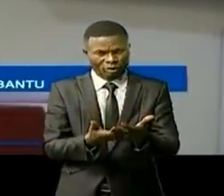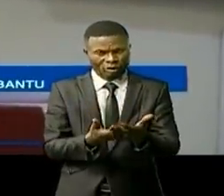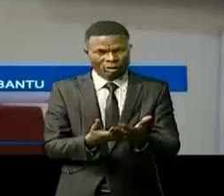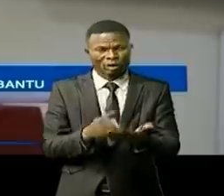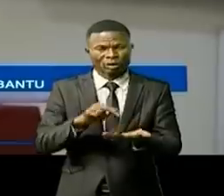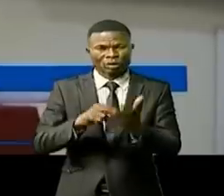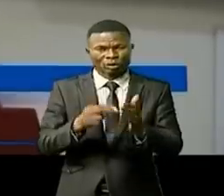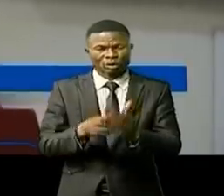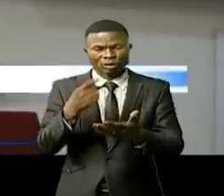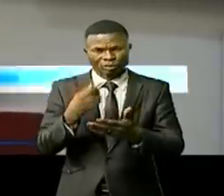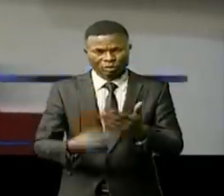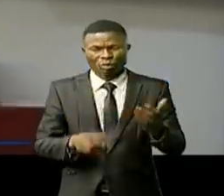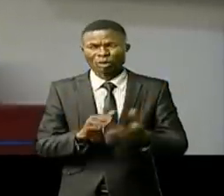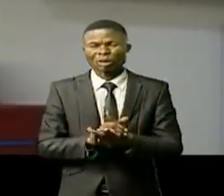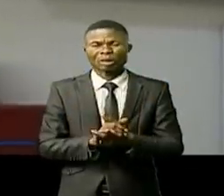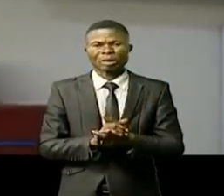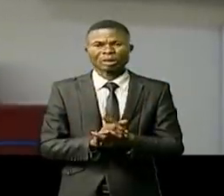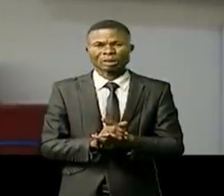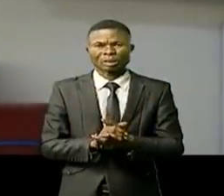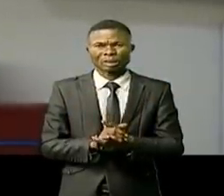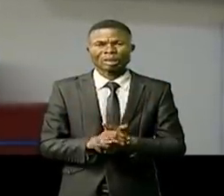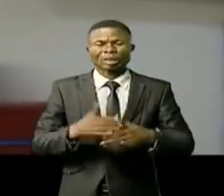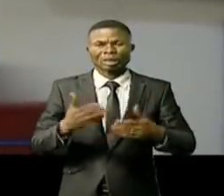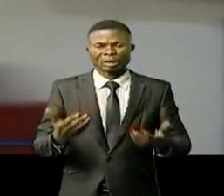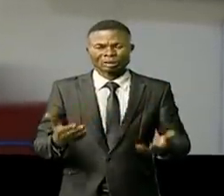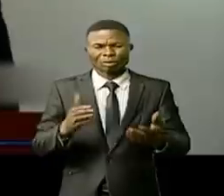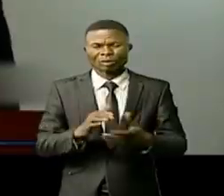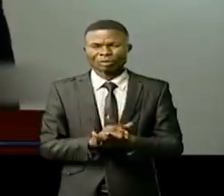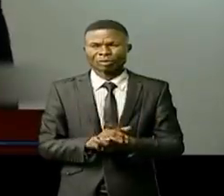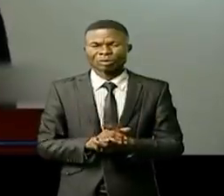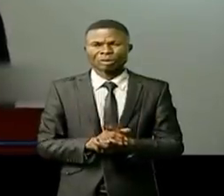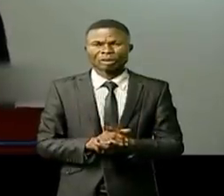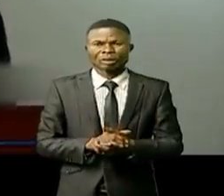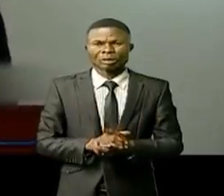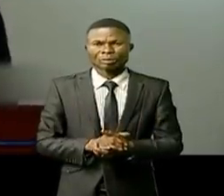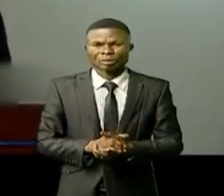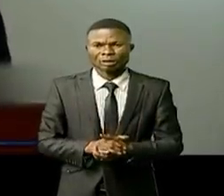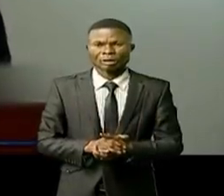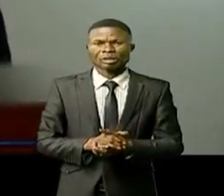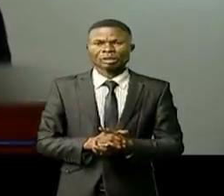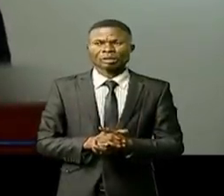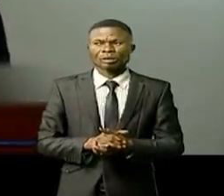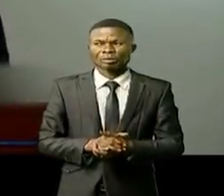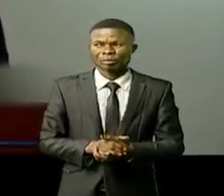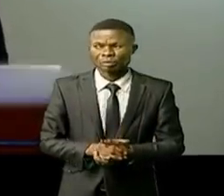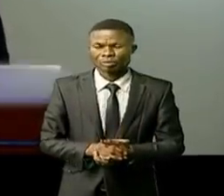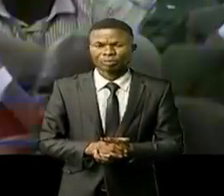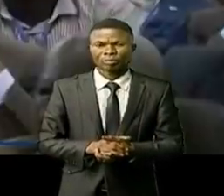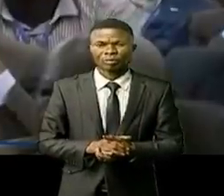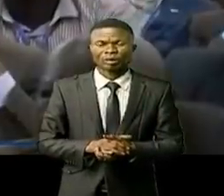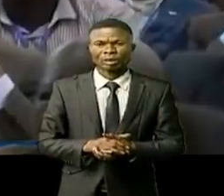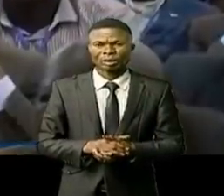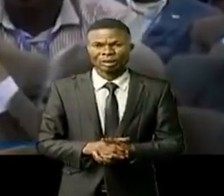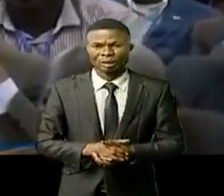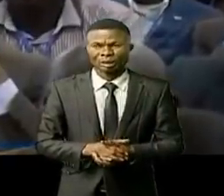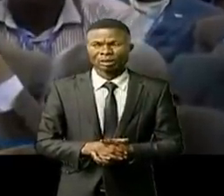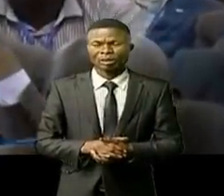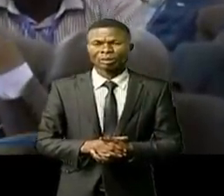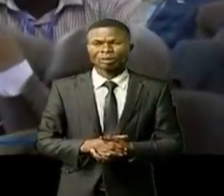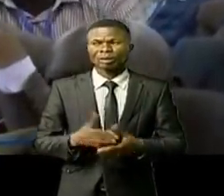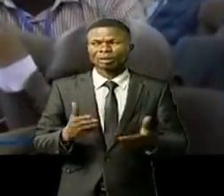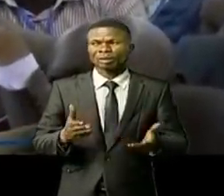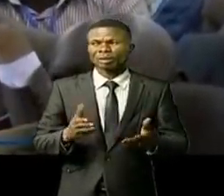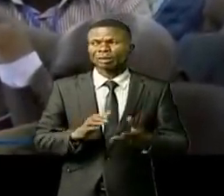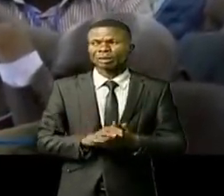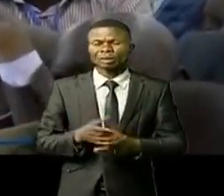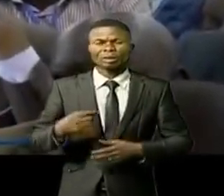bonne communication avec ceux qui sont résidents là-bas. Il est question d'identifier les actions à entreprendre et d'élaborer le plan